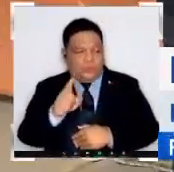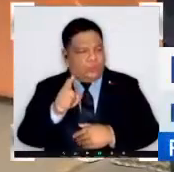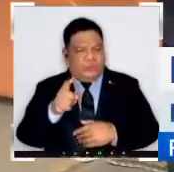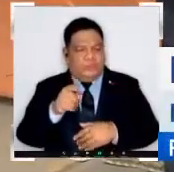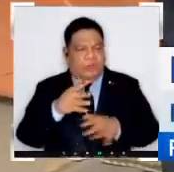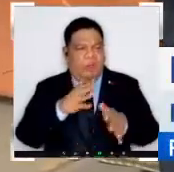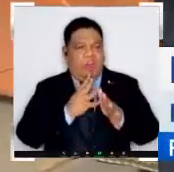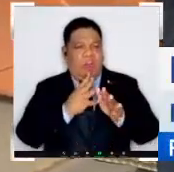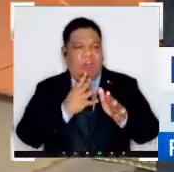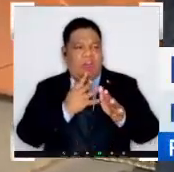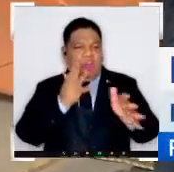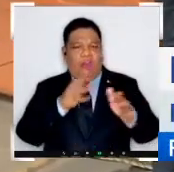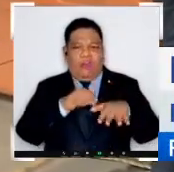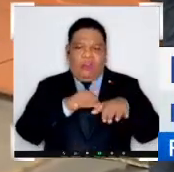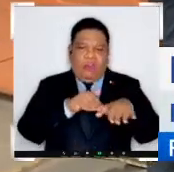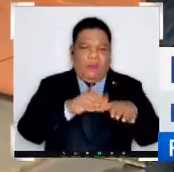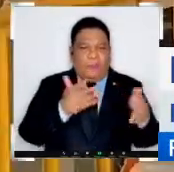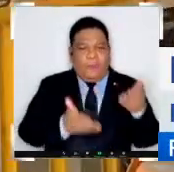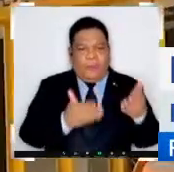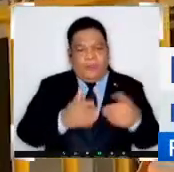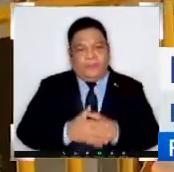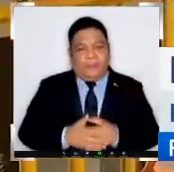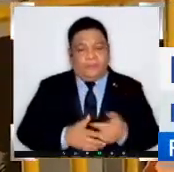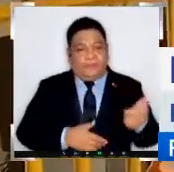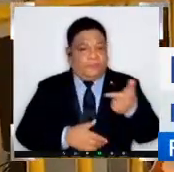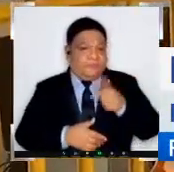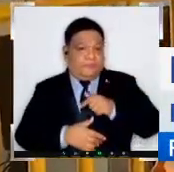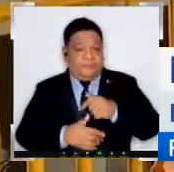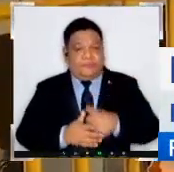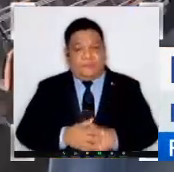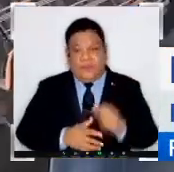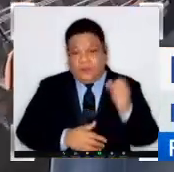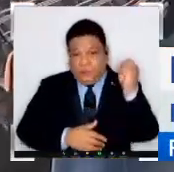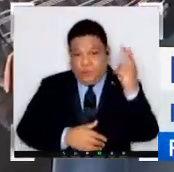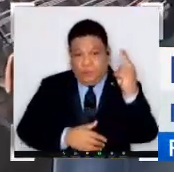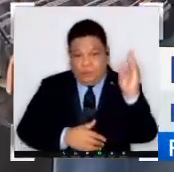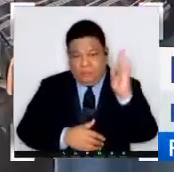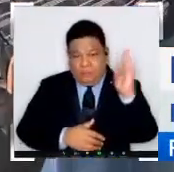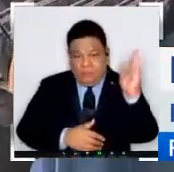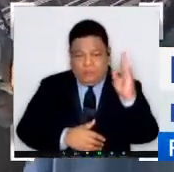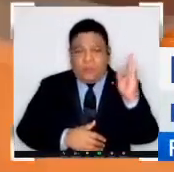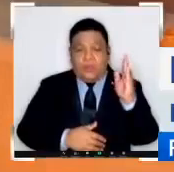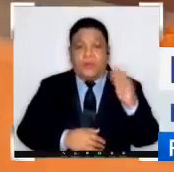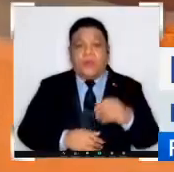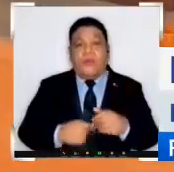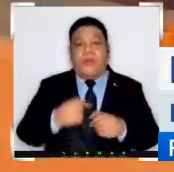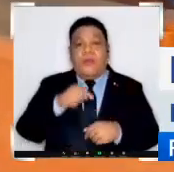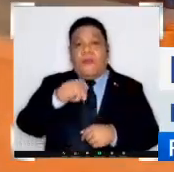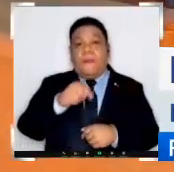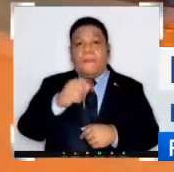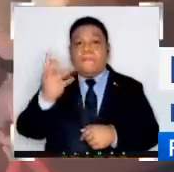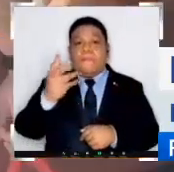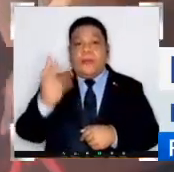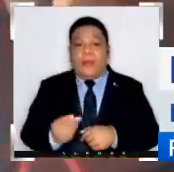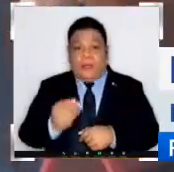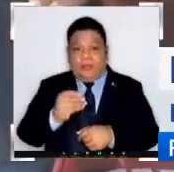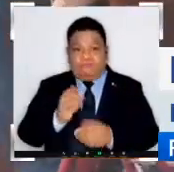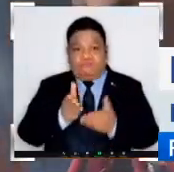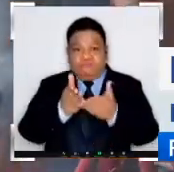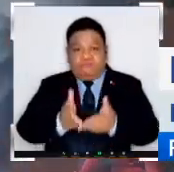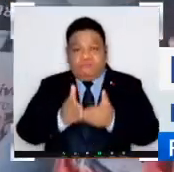kanina, mahigit 1,000 naman ang nasa Batangas Port na biyahe Mindoro, Romblon, Katiklan at Cebu. Dati, pag ganitong undas,